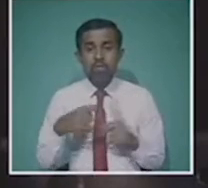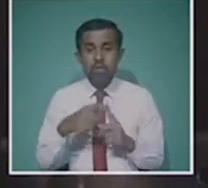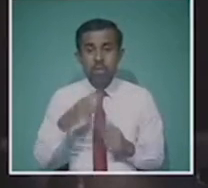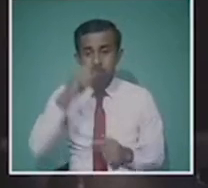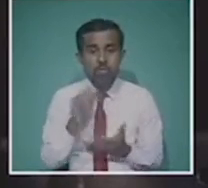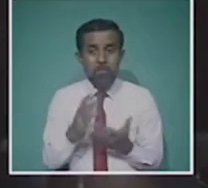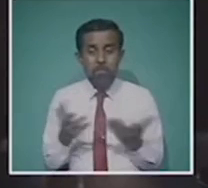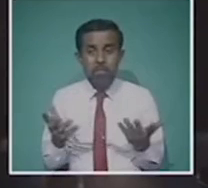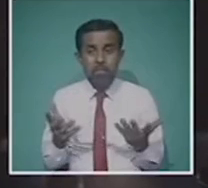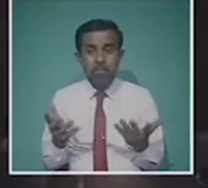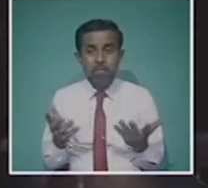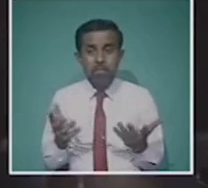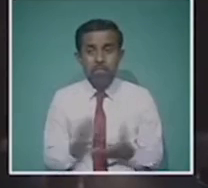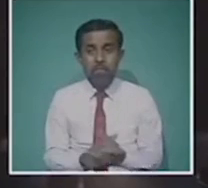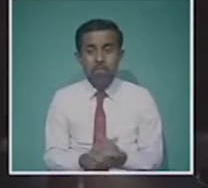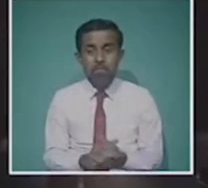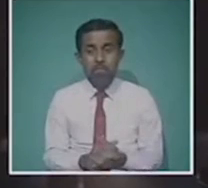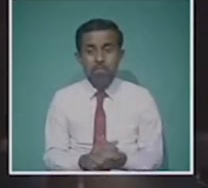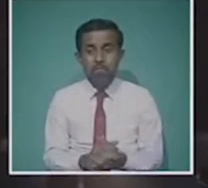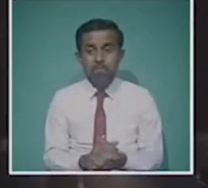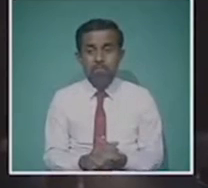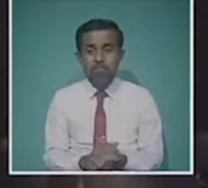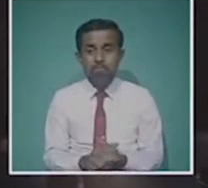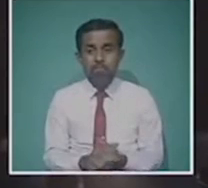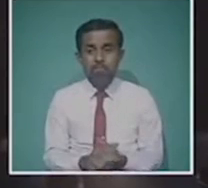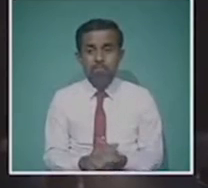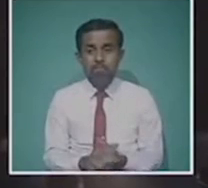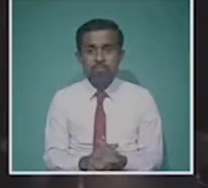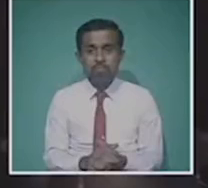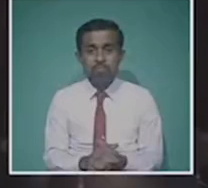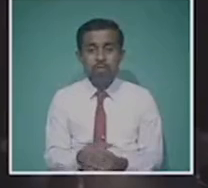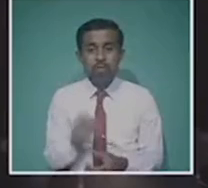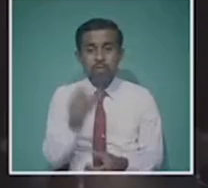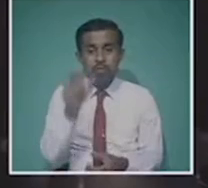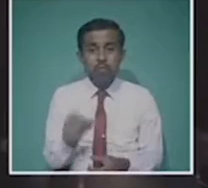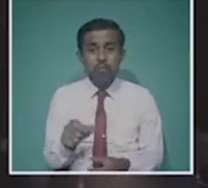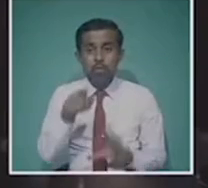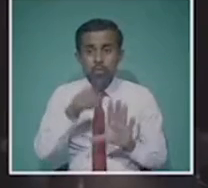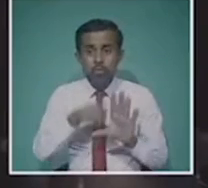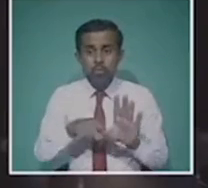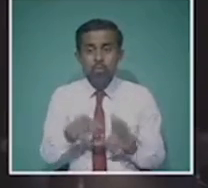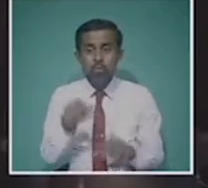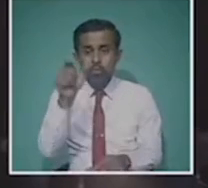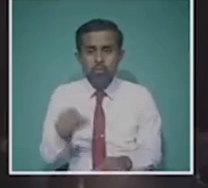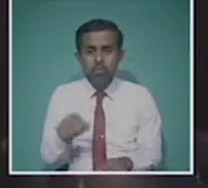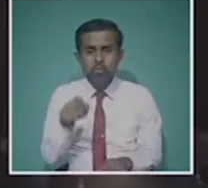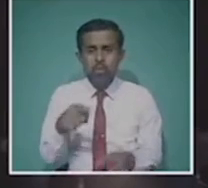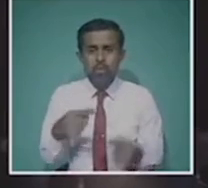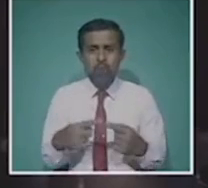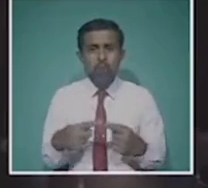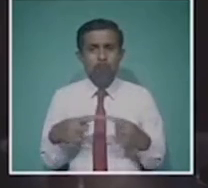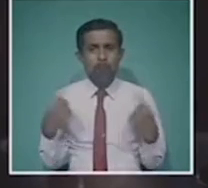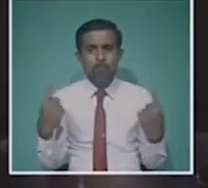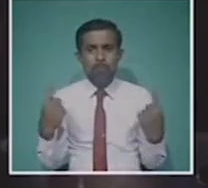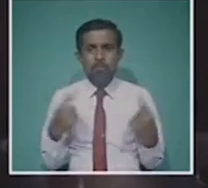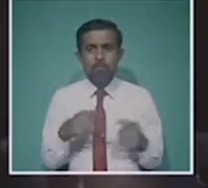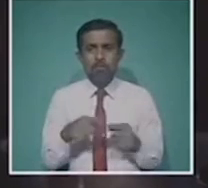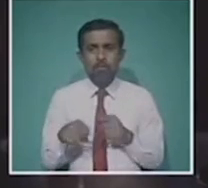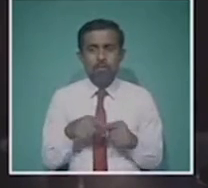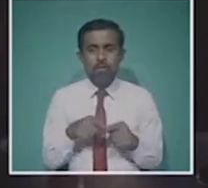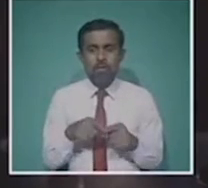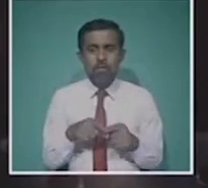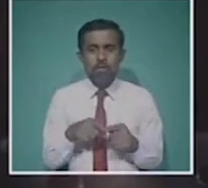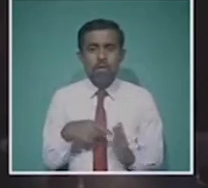மிகவும் மோசமானது. மனிதர்களை மனிதர்களே பலி எடுக்கின்ற மிக மோசமான ஒரு சம்பவம். இலங்கையிலே இது புதிய விடயமாக